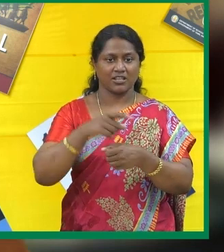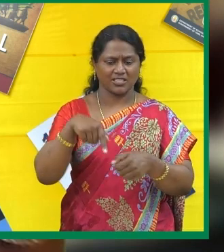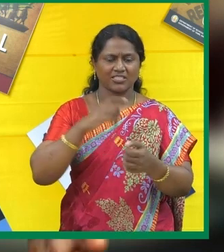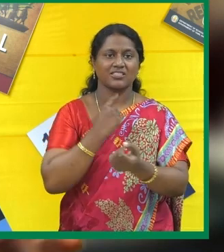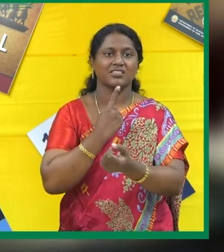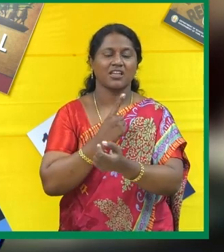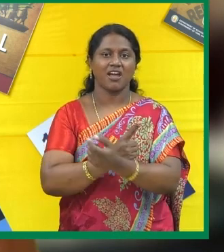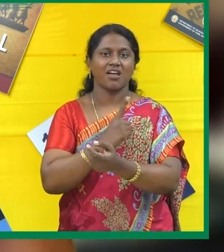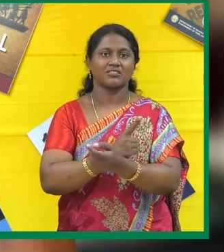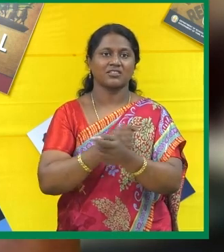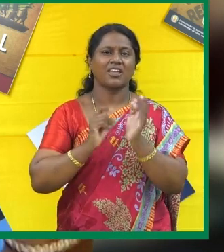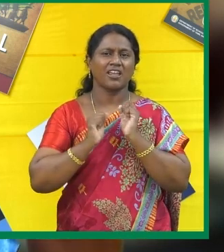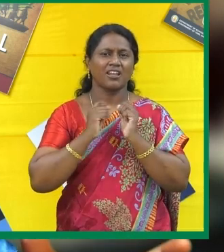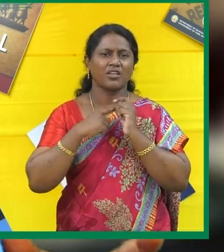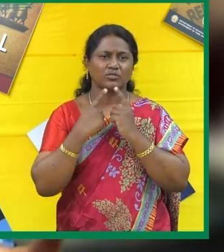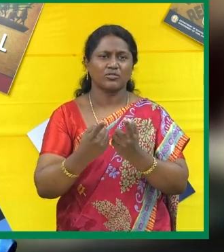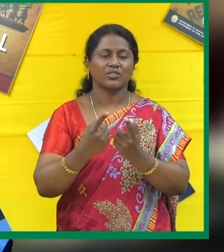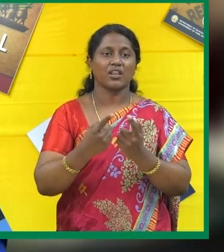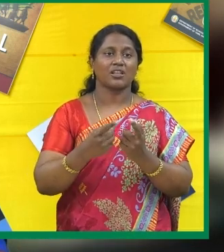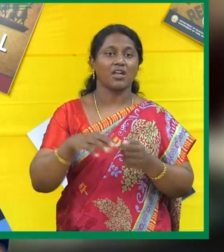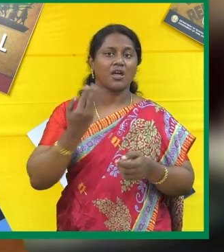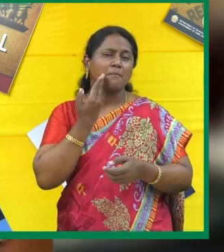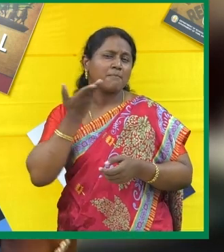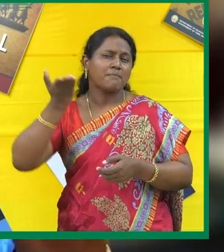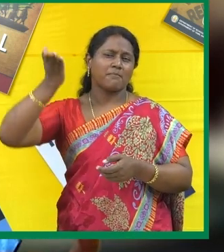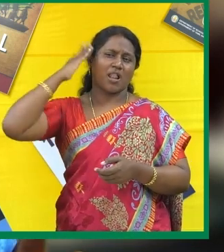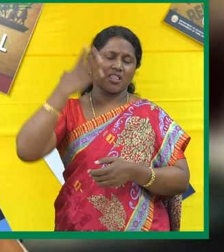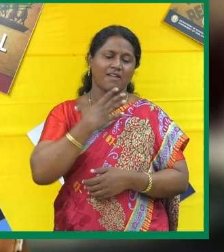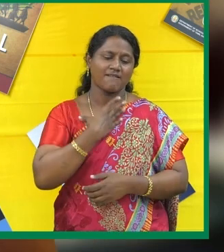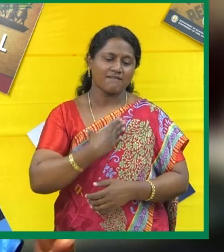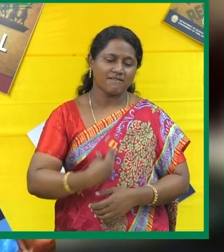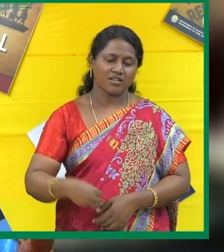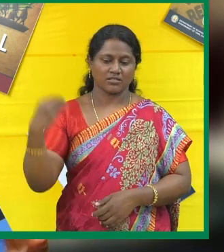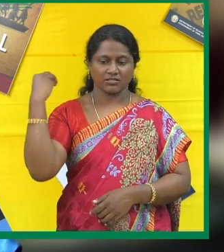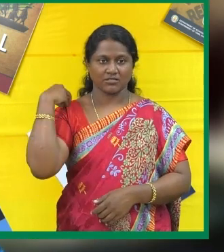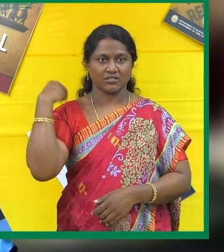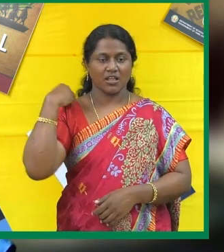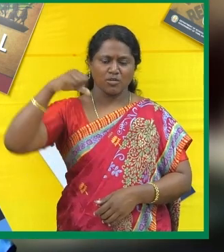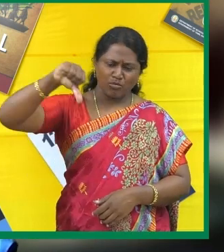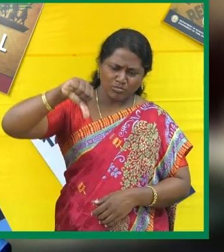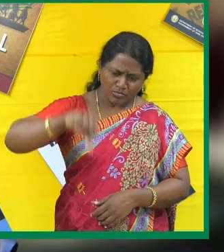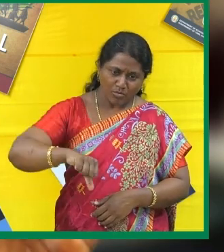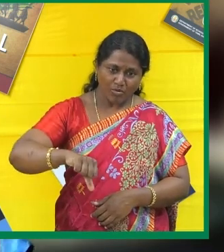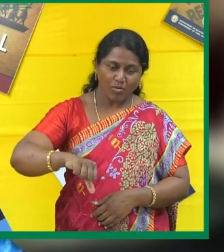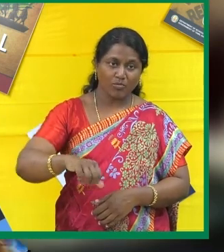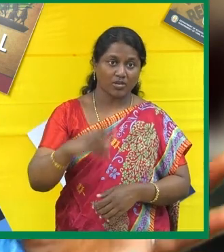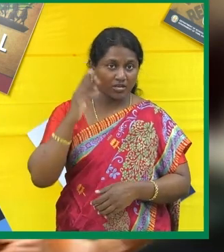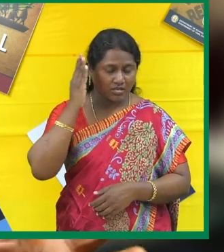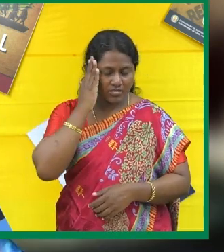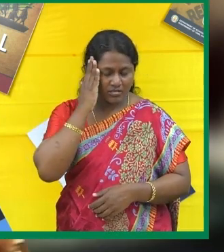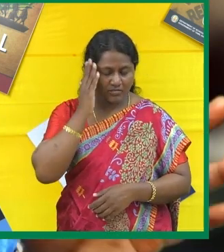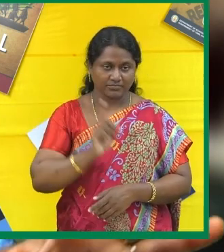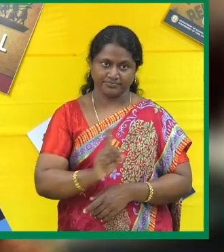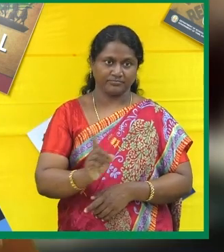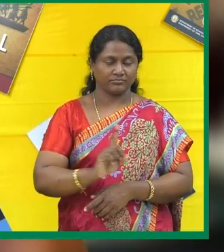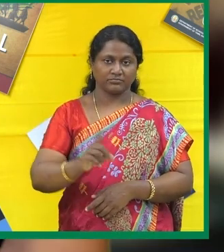மறைஞ்சு போனதுக்காக, பாஸ்டில் நடந்த கஷ்டங்களுக்காக எத்தனையோ மறைஞ்சு போயிருக்கோம், உனக்கு கிடைக்காம போயிருக்கோம். Don't think, don't mourn, don't cry for that.